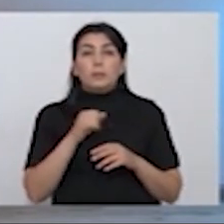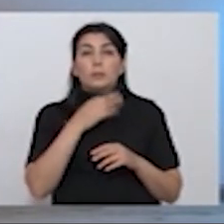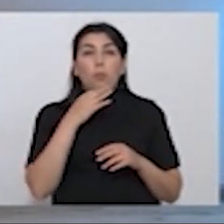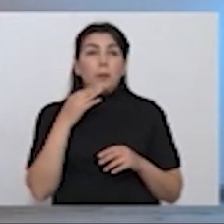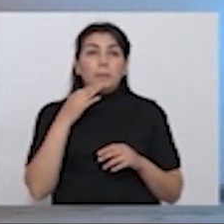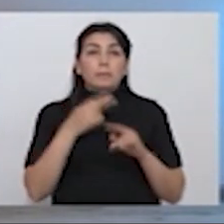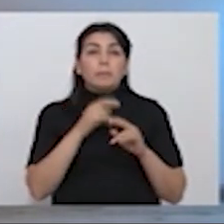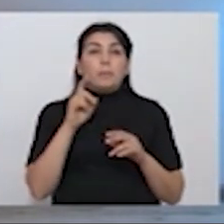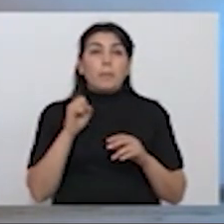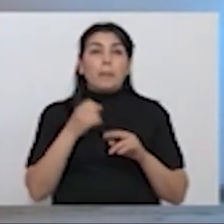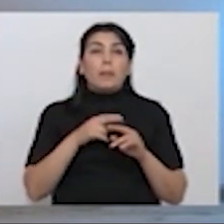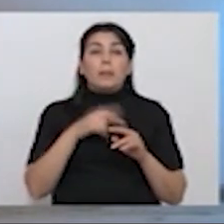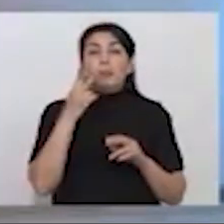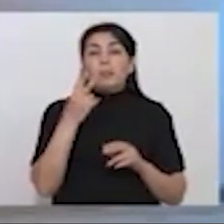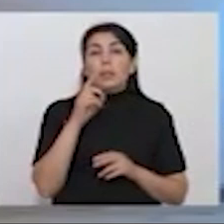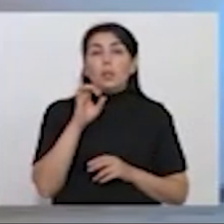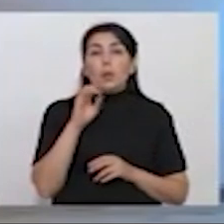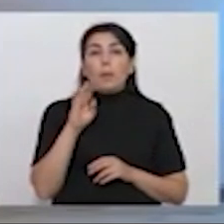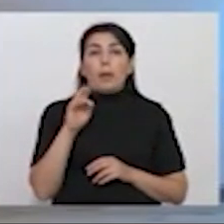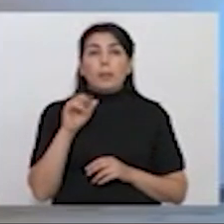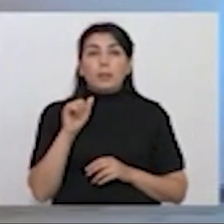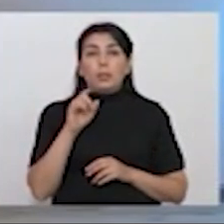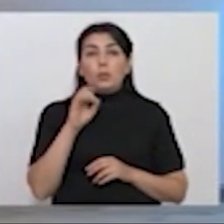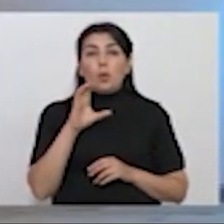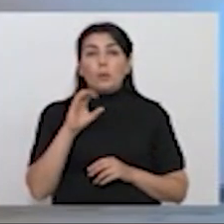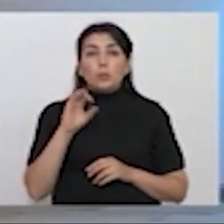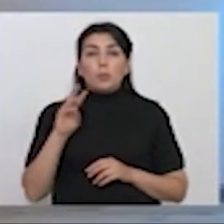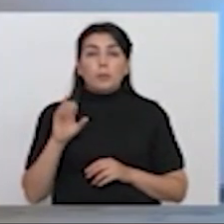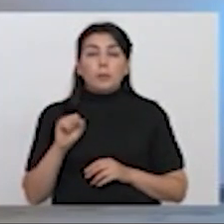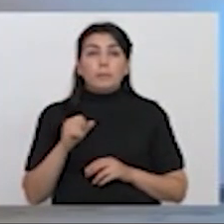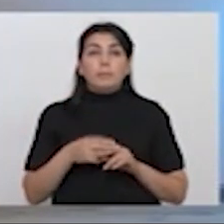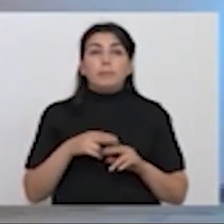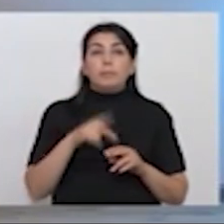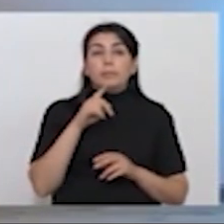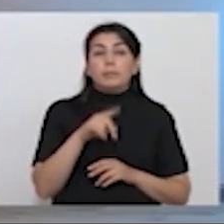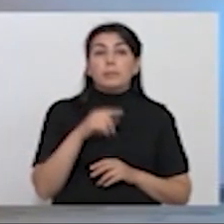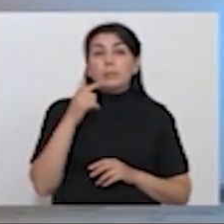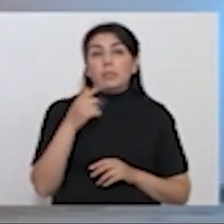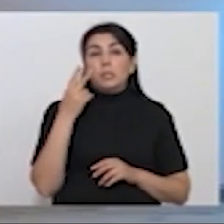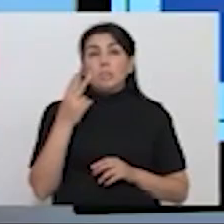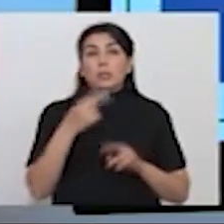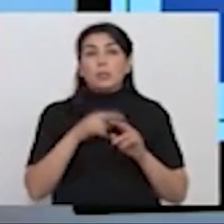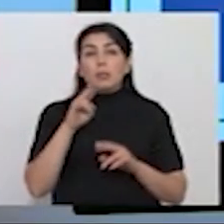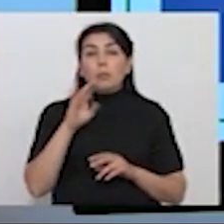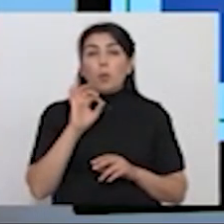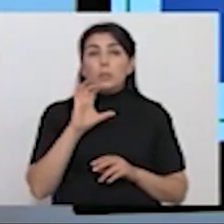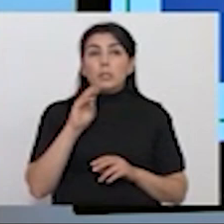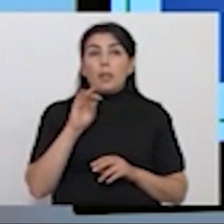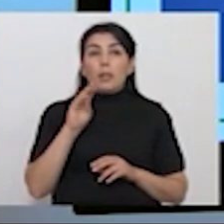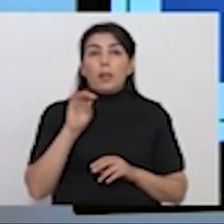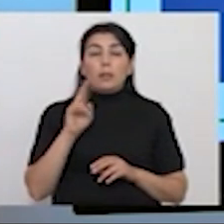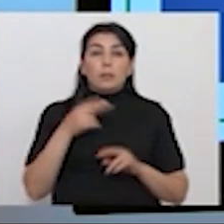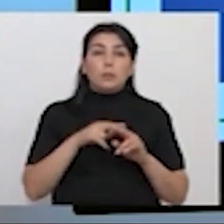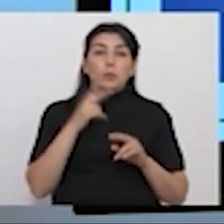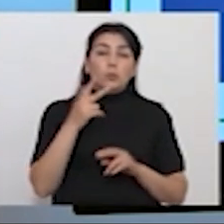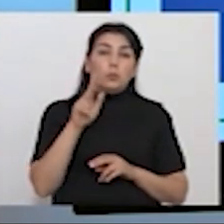ko'payadi hamda ikkita xromatidali xromosoma hosil bo'ladi. G2 davri postsintetik davr. Bu